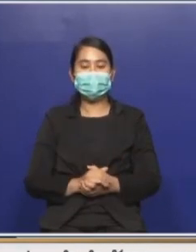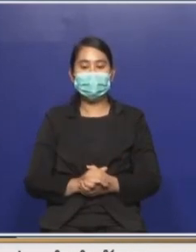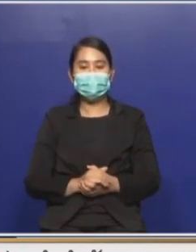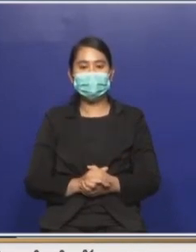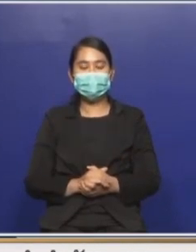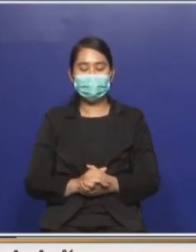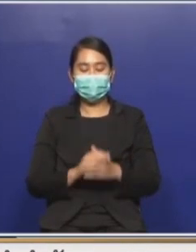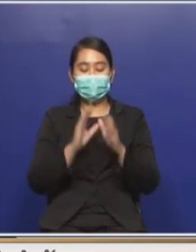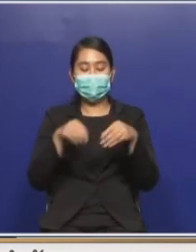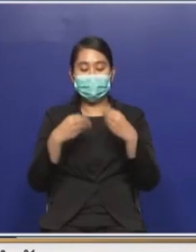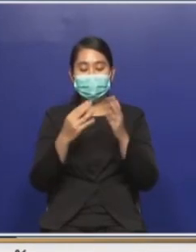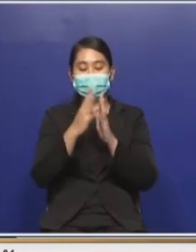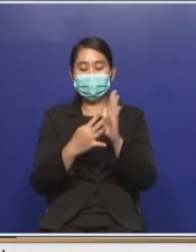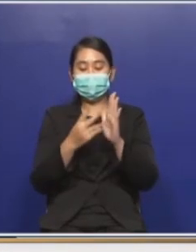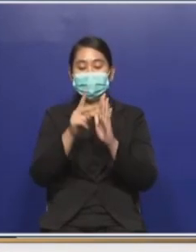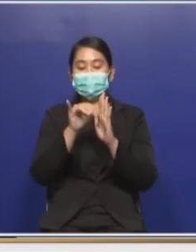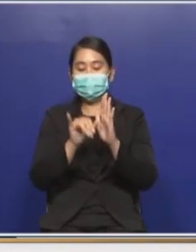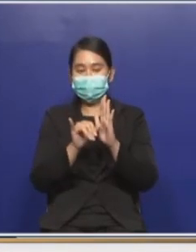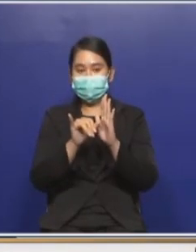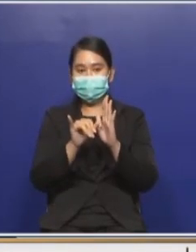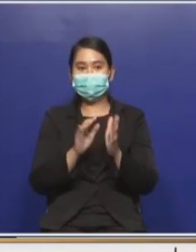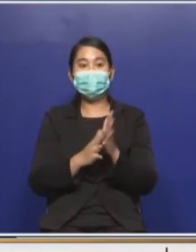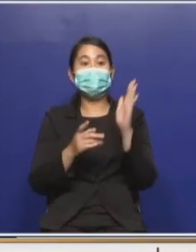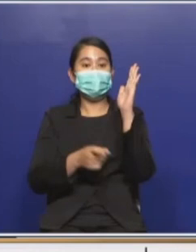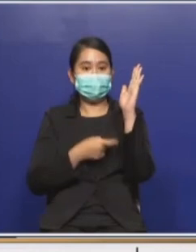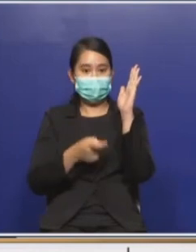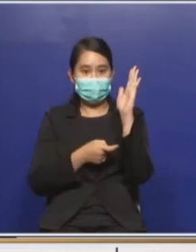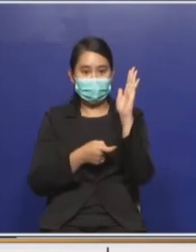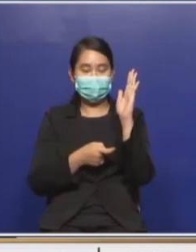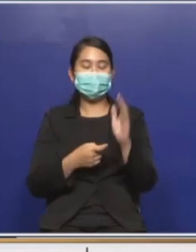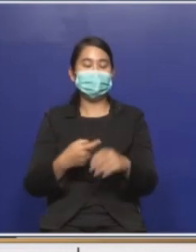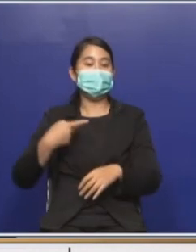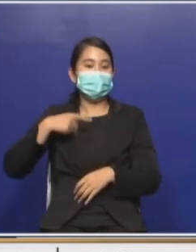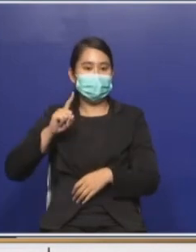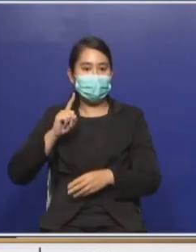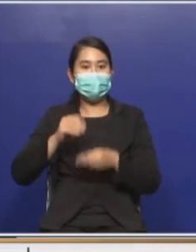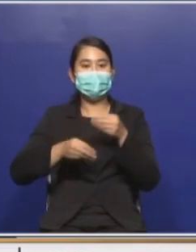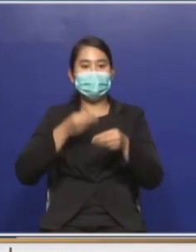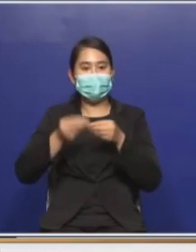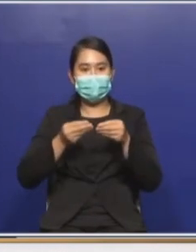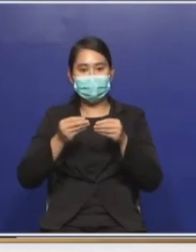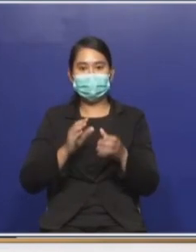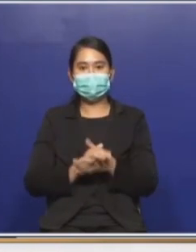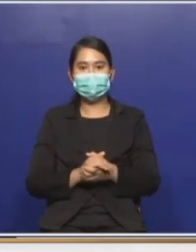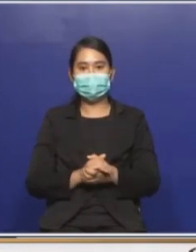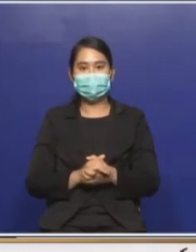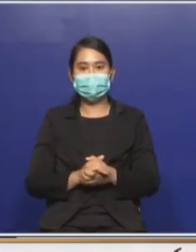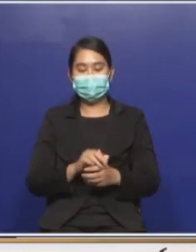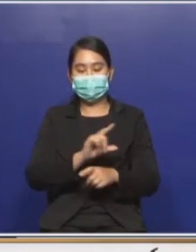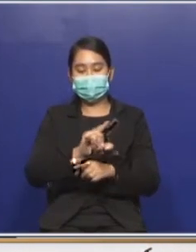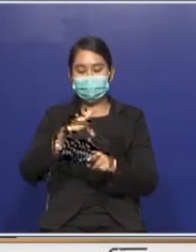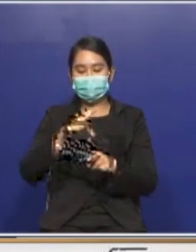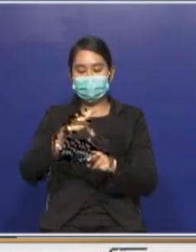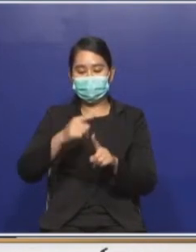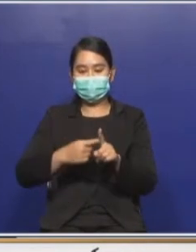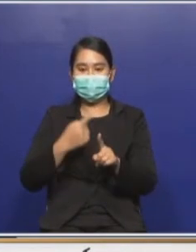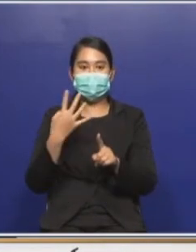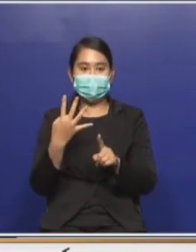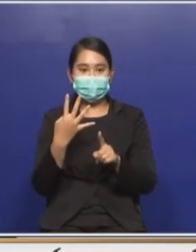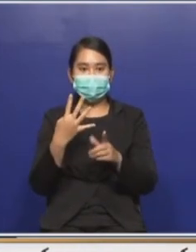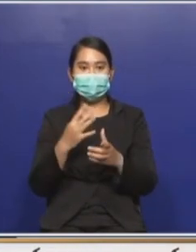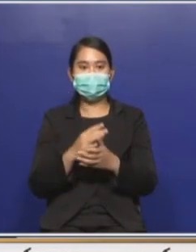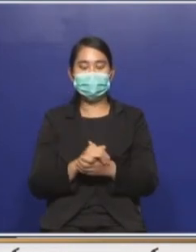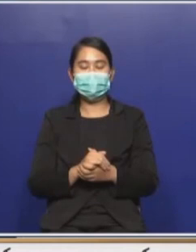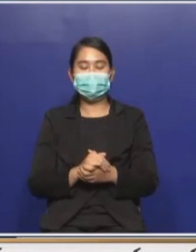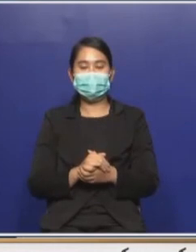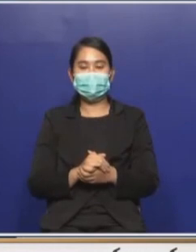ให้นโยบายเอายางไปทำประโยชน์เอายางไปขายวันที่22 เมษาการ